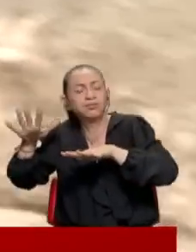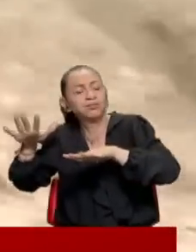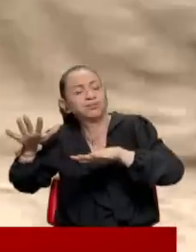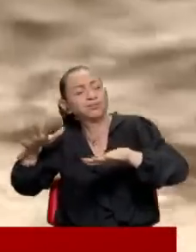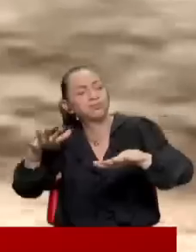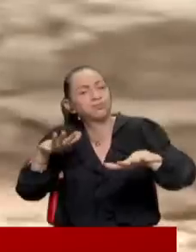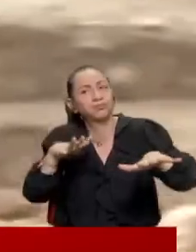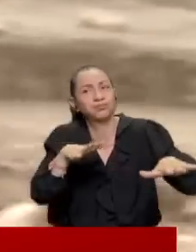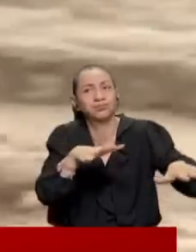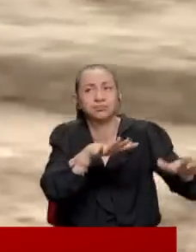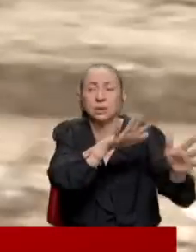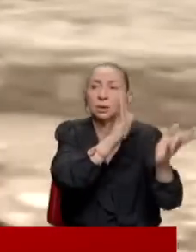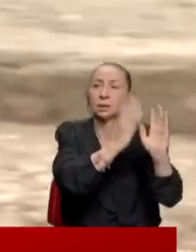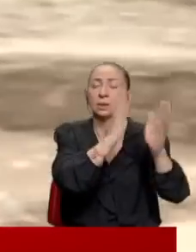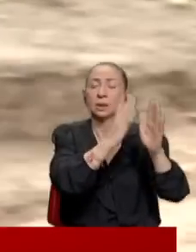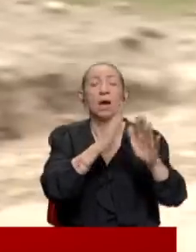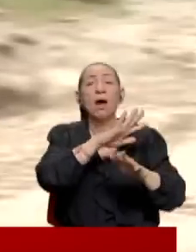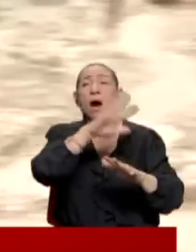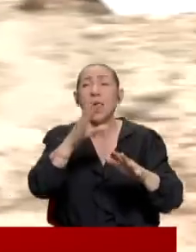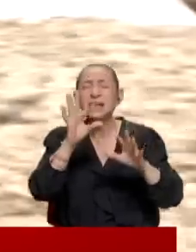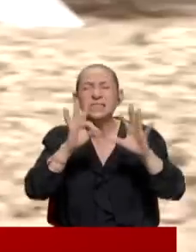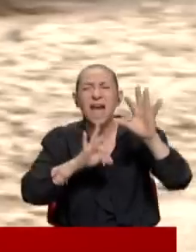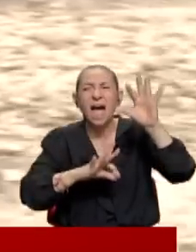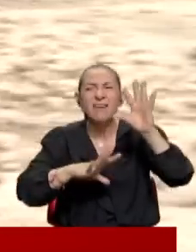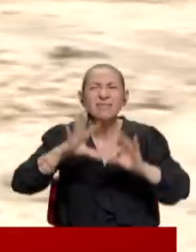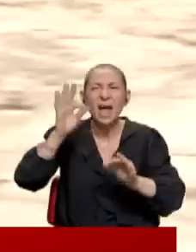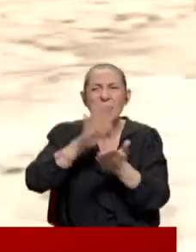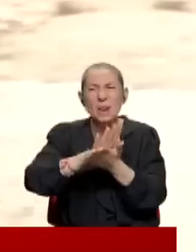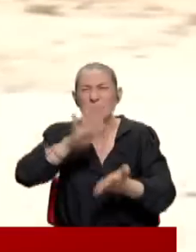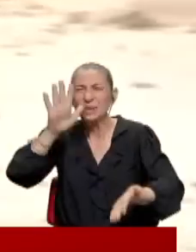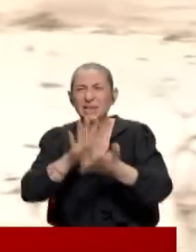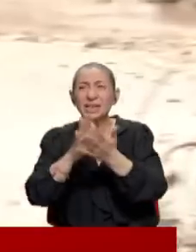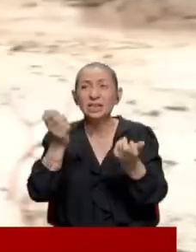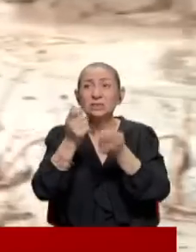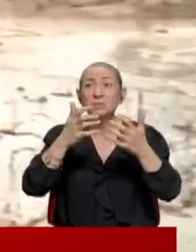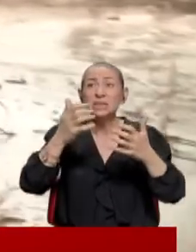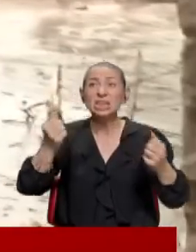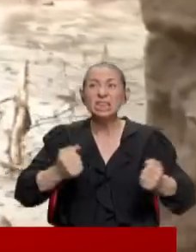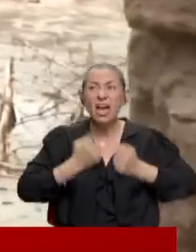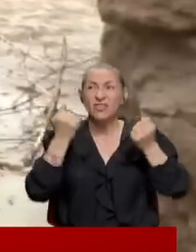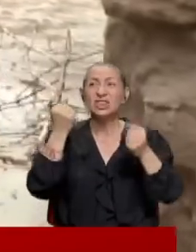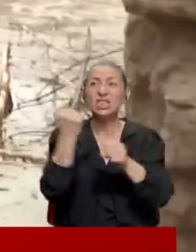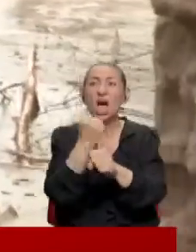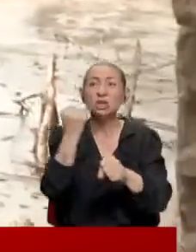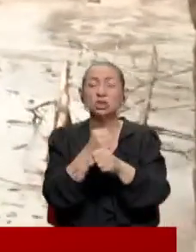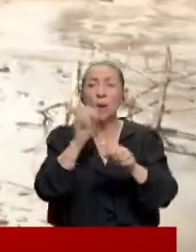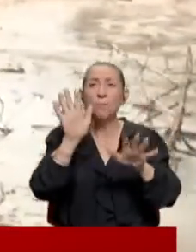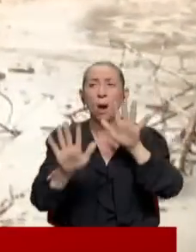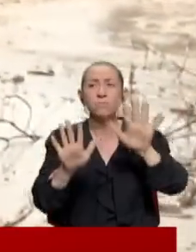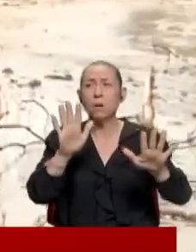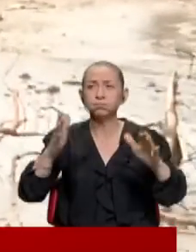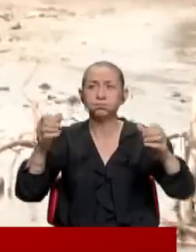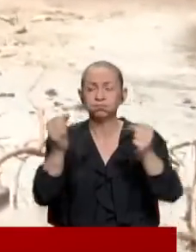sürükledi, aşağı doğru götürdü. Her yer balçık oldu. İş makinesi büyüklüğündeki dev kayalar yolları